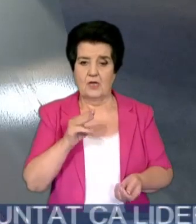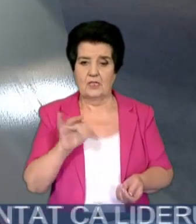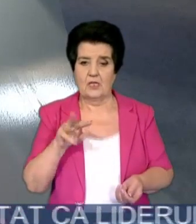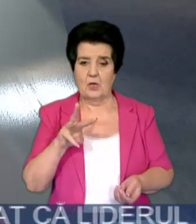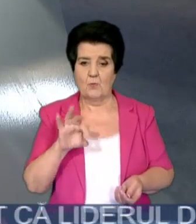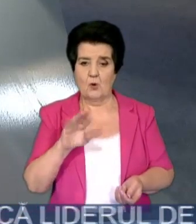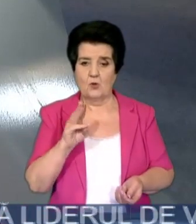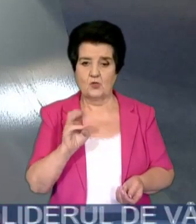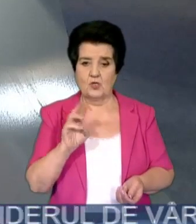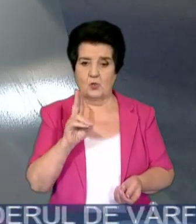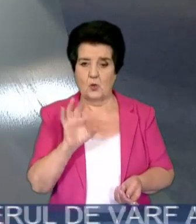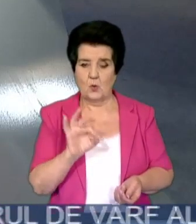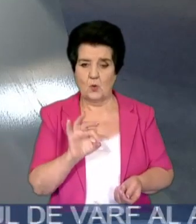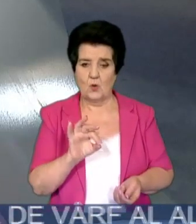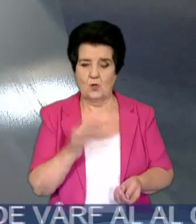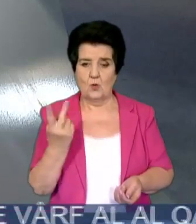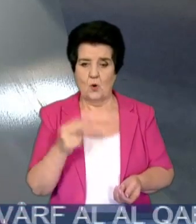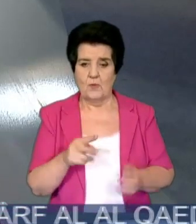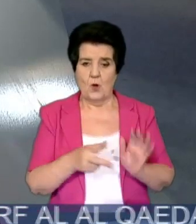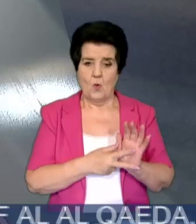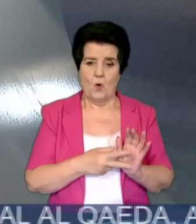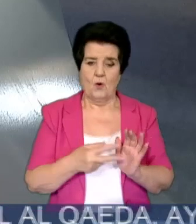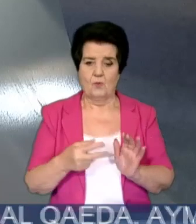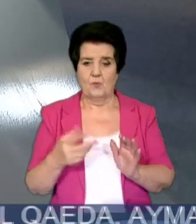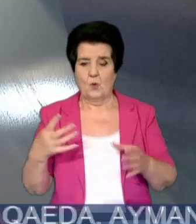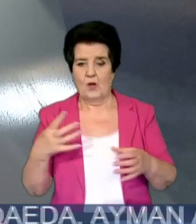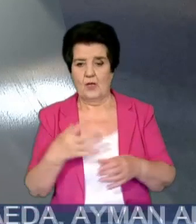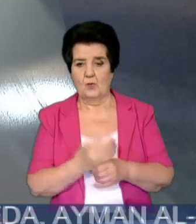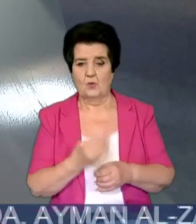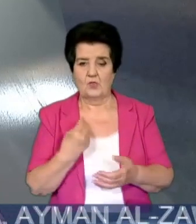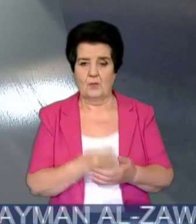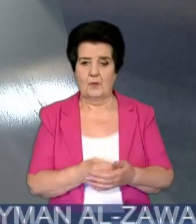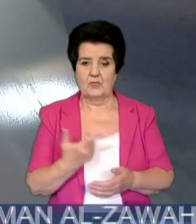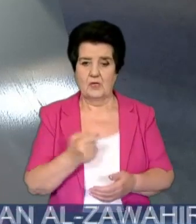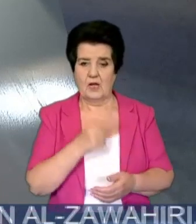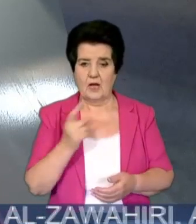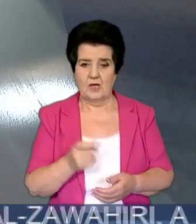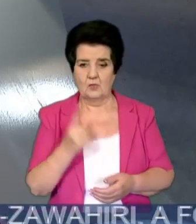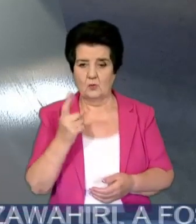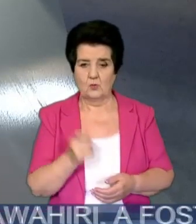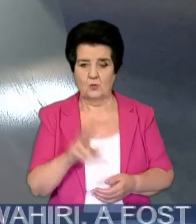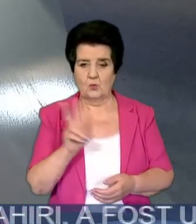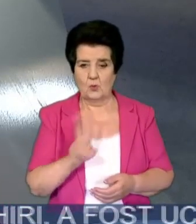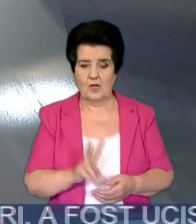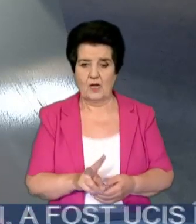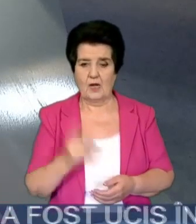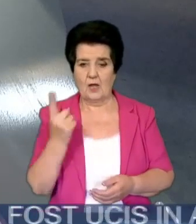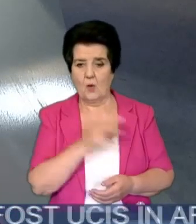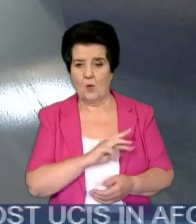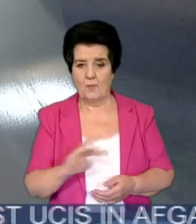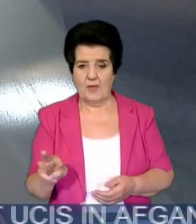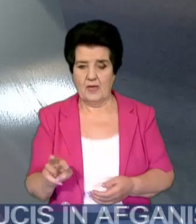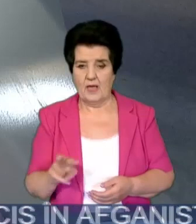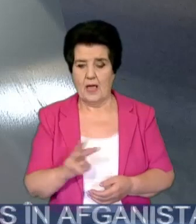în 2008 sau 2009, nu știu când acolo, a negociat o reducere la prețul gazului, dacă nu greșesc eu, de $100 la 1000 de metri cub pentru